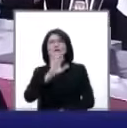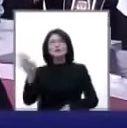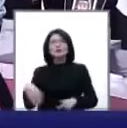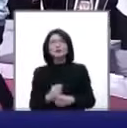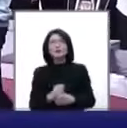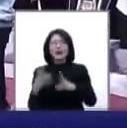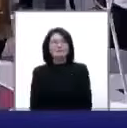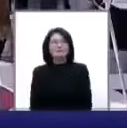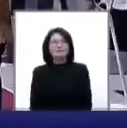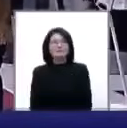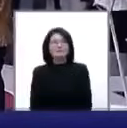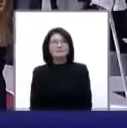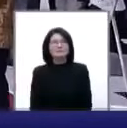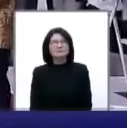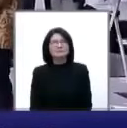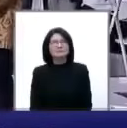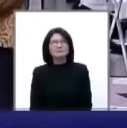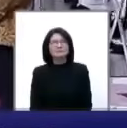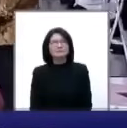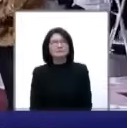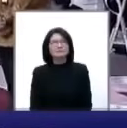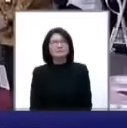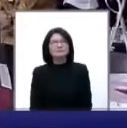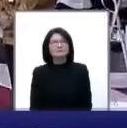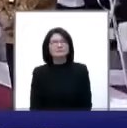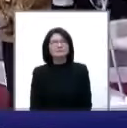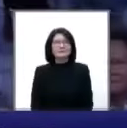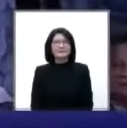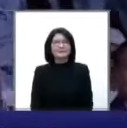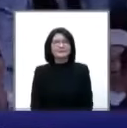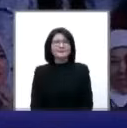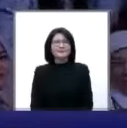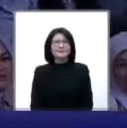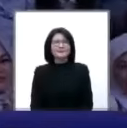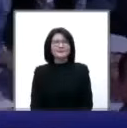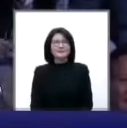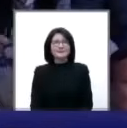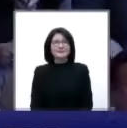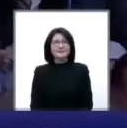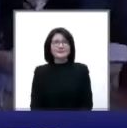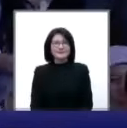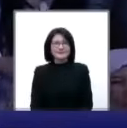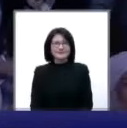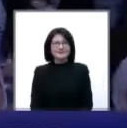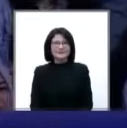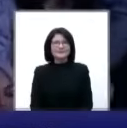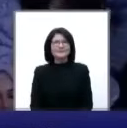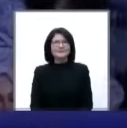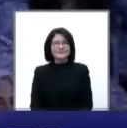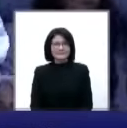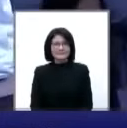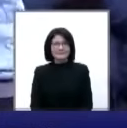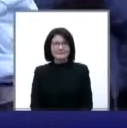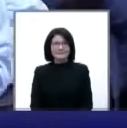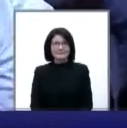inferior eh dikecilkan dan sebagainya Akhirnya bisa memimpin begitu apalagi di belakangnya juga ditulisin tuh ada Samsul